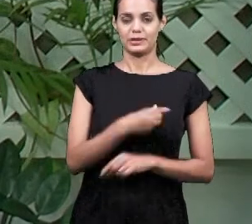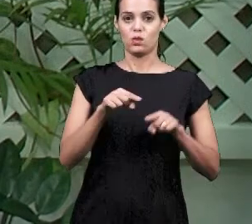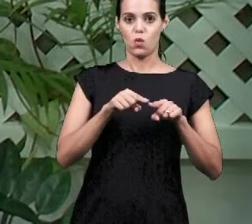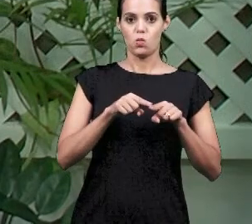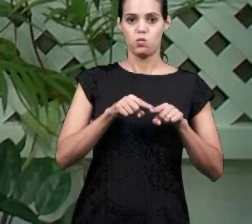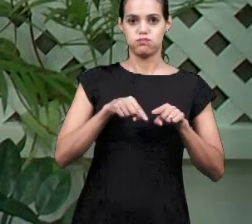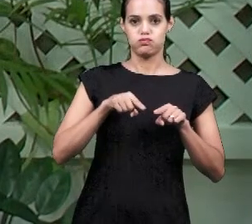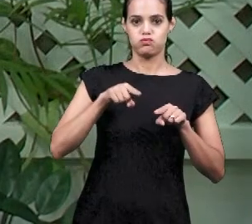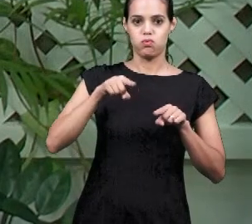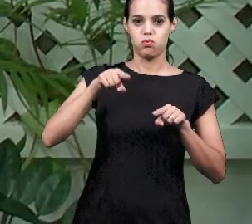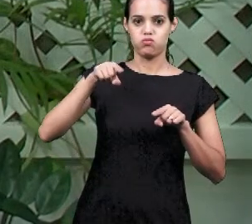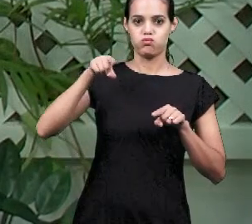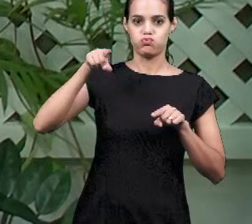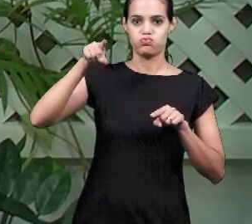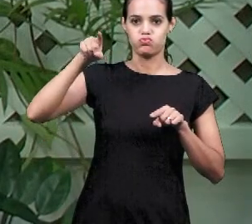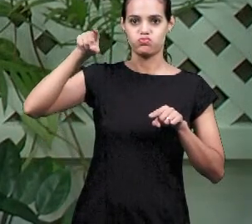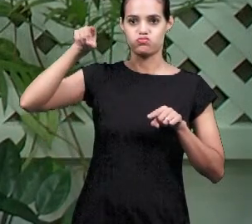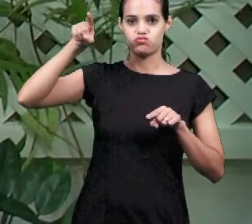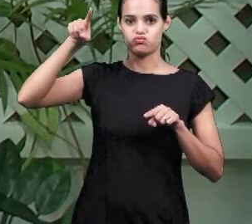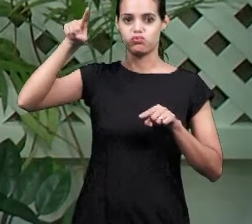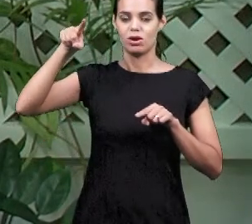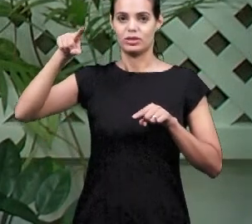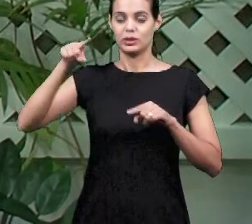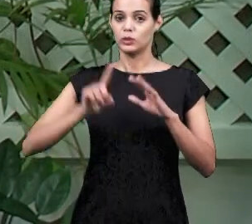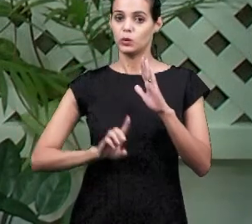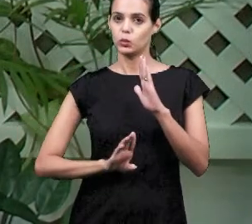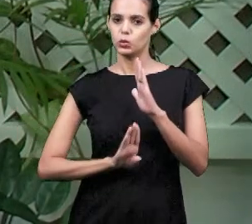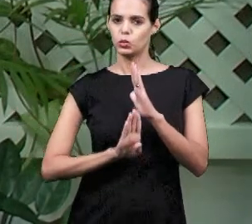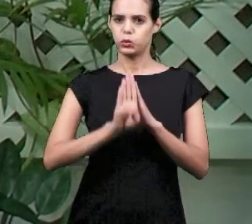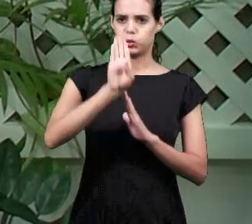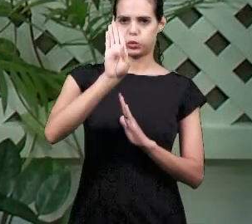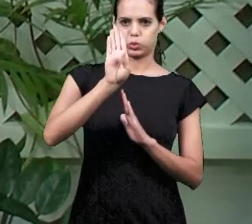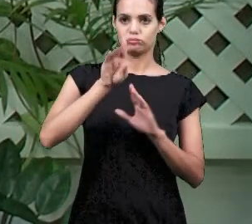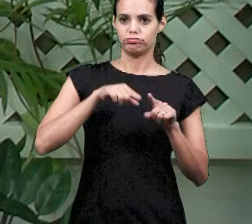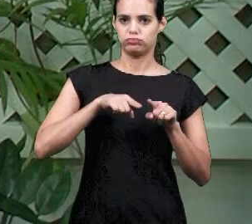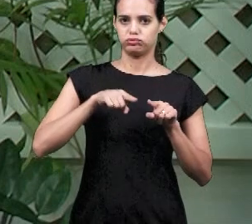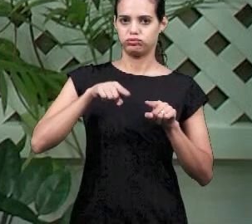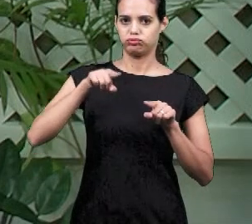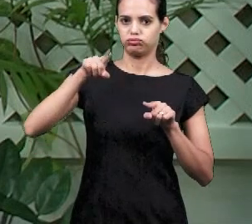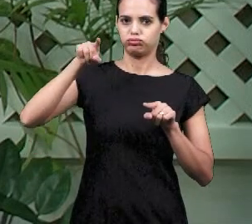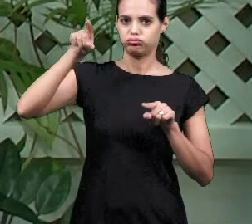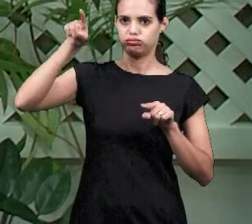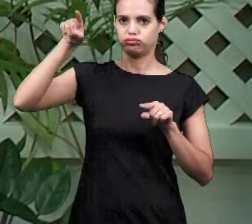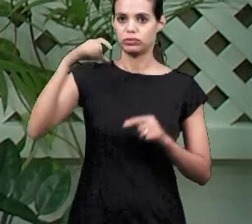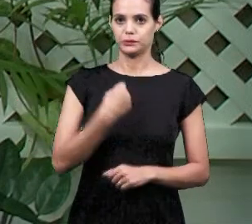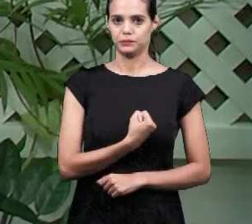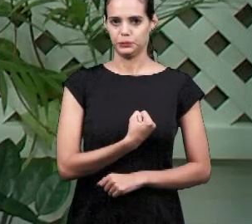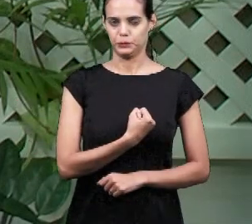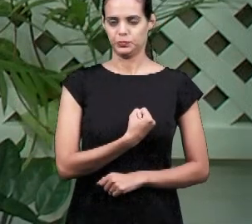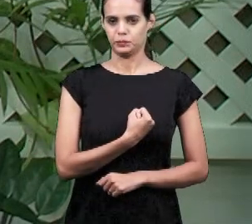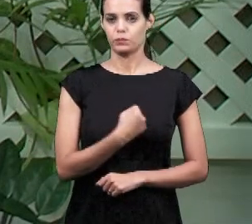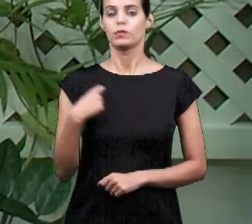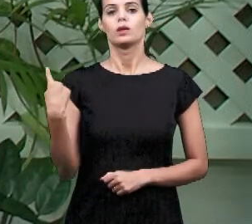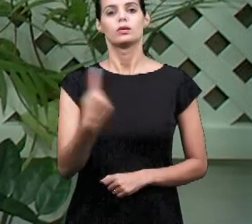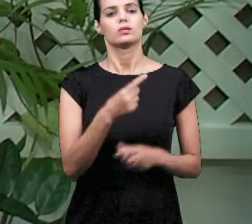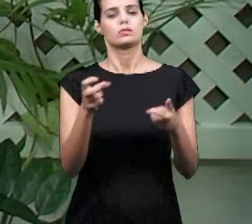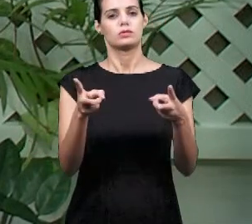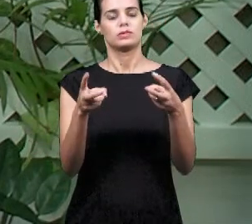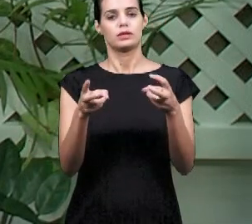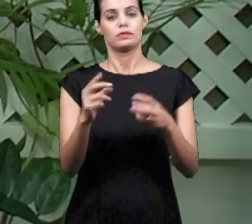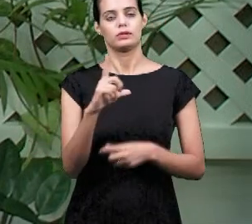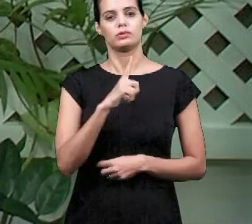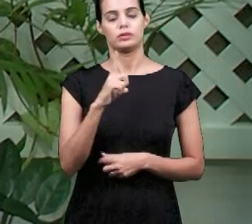dans ce qui est possible. Nous allons donc maintenant revenir à notre